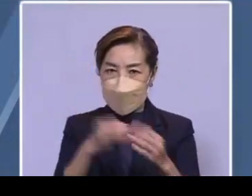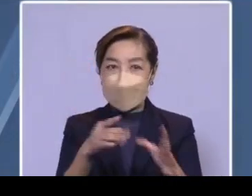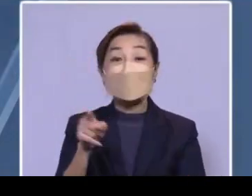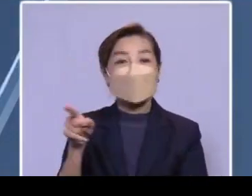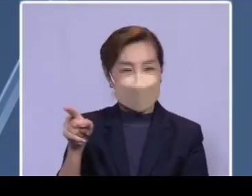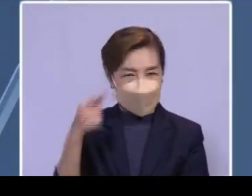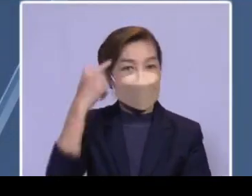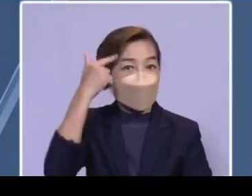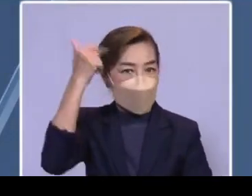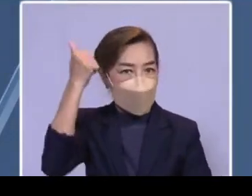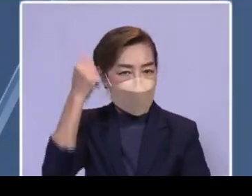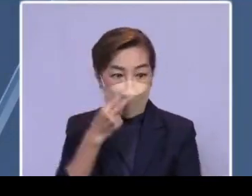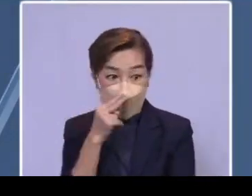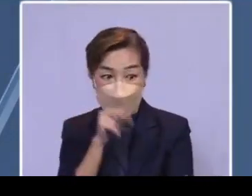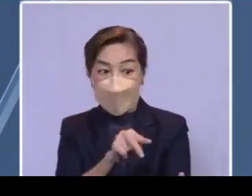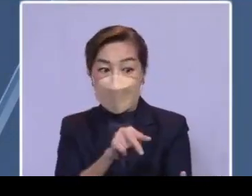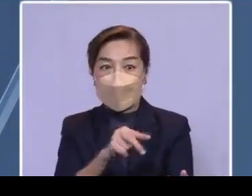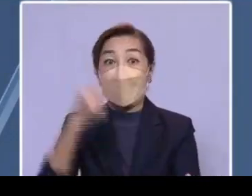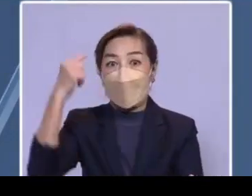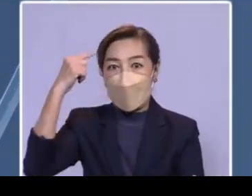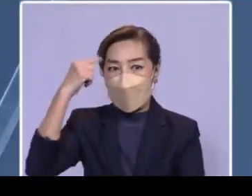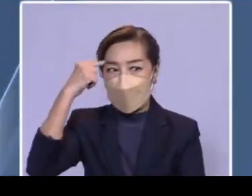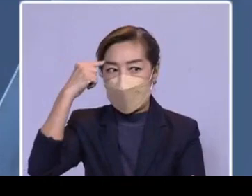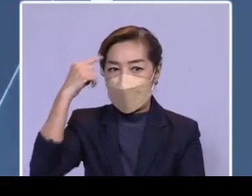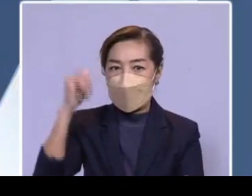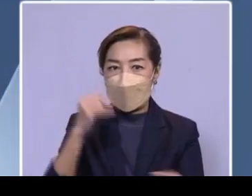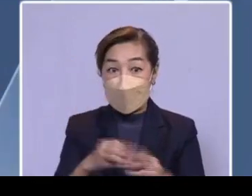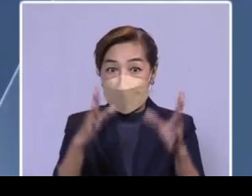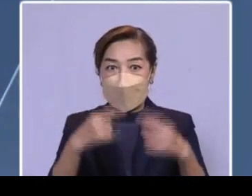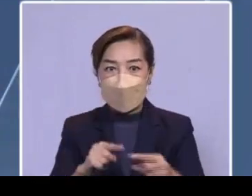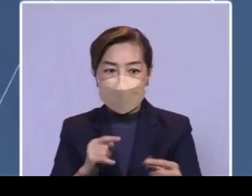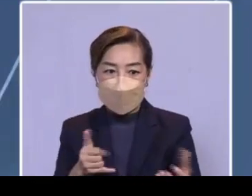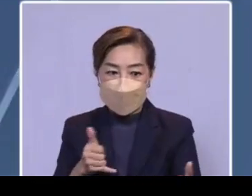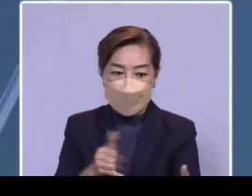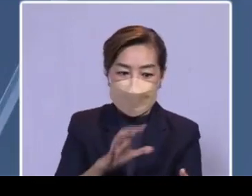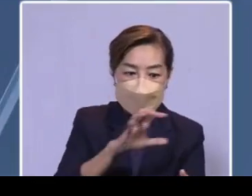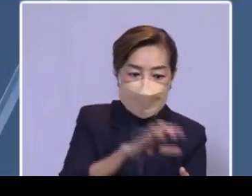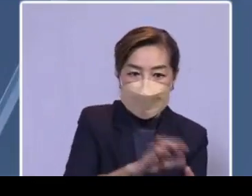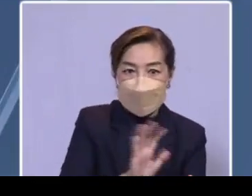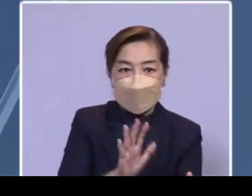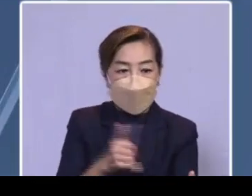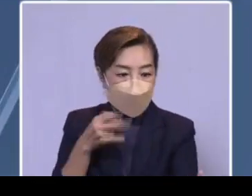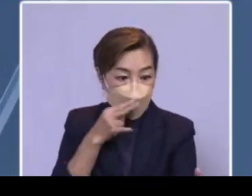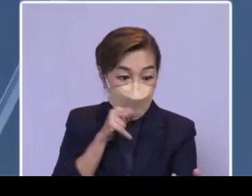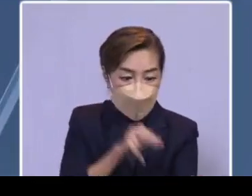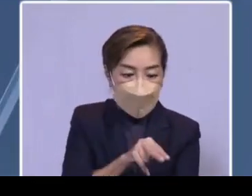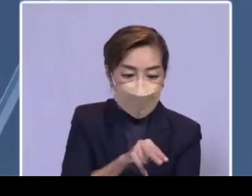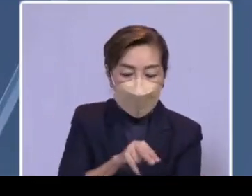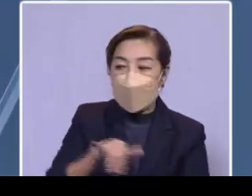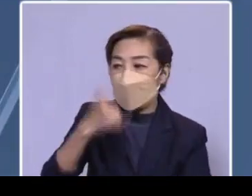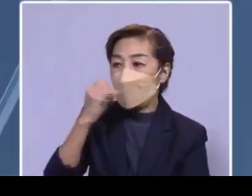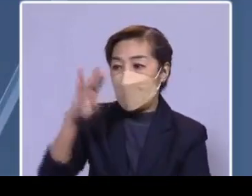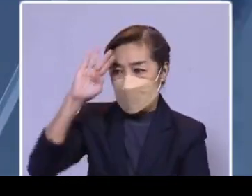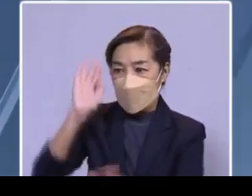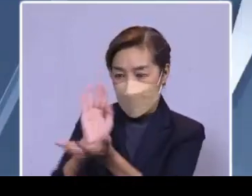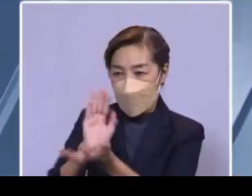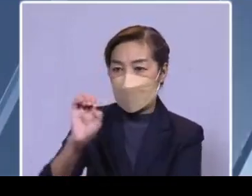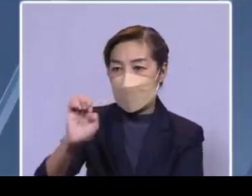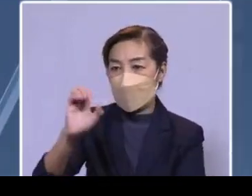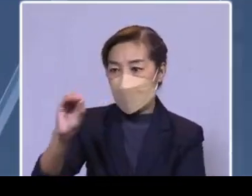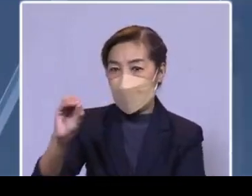ชื่นชมนะฮะว่าเออเขาๆก็ดูมีไหวพริบปฏิภาณดีนะครับแต่ว่าประสานเจ้าหน้าที่ที่เป็นหน่วย EODเนี่ยที่เป็น